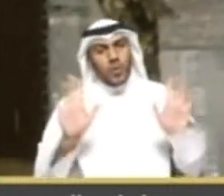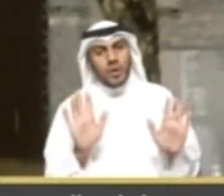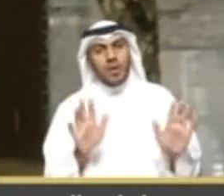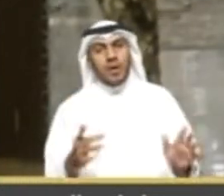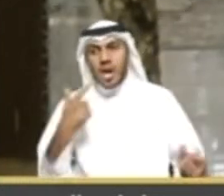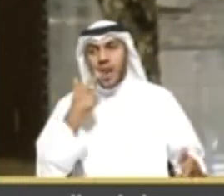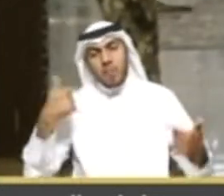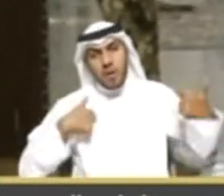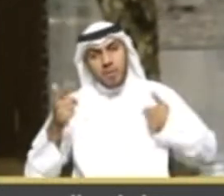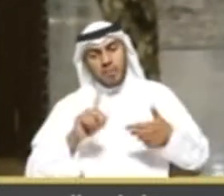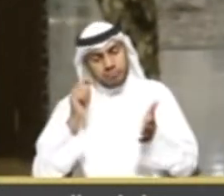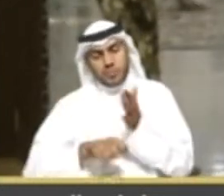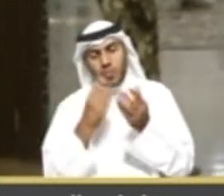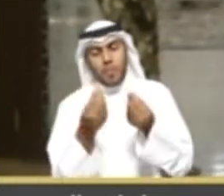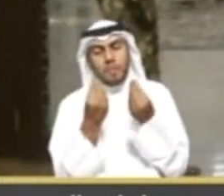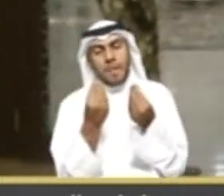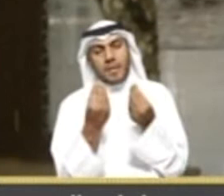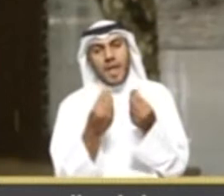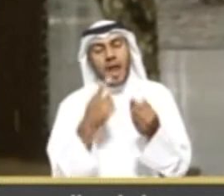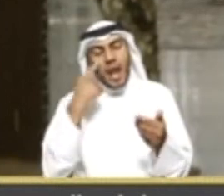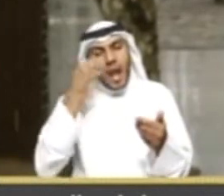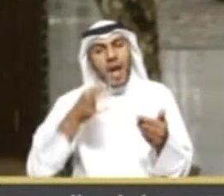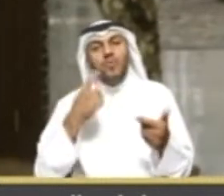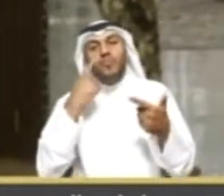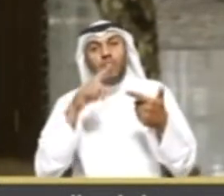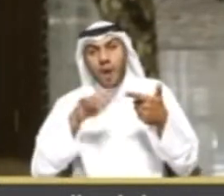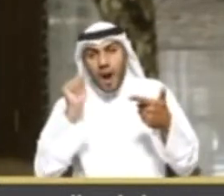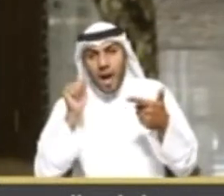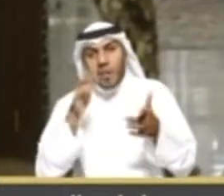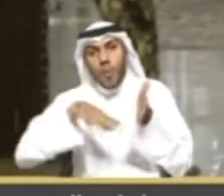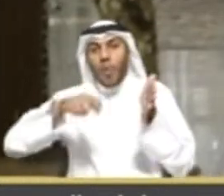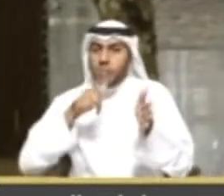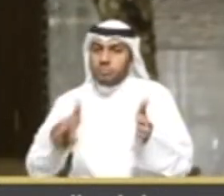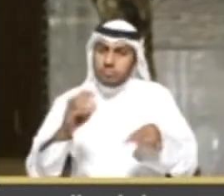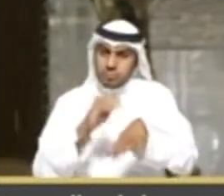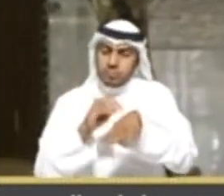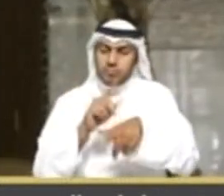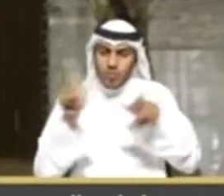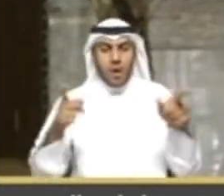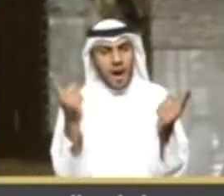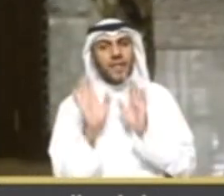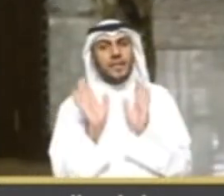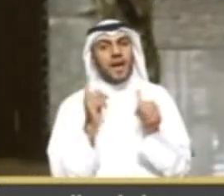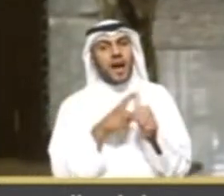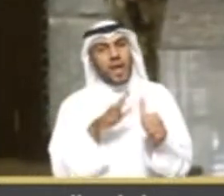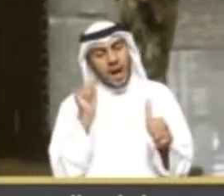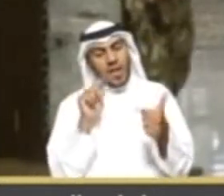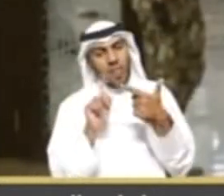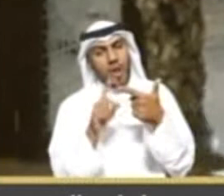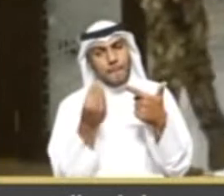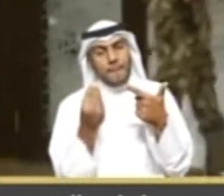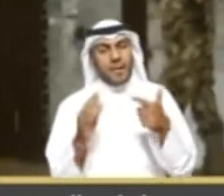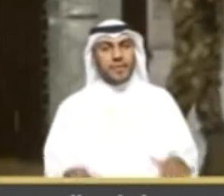العامة للحكومة. هذا ما لدينا في حتى هذه اللحظة بالنسبة للاستجواب في الجلسة السرية.